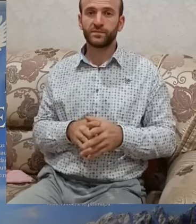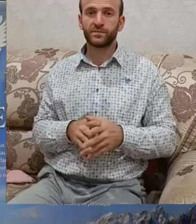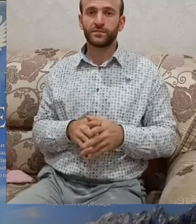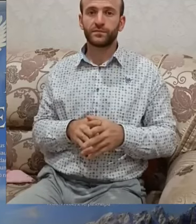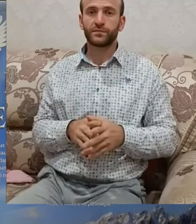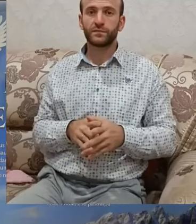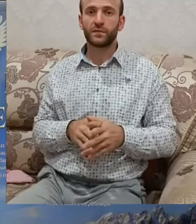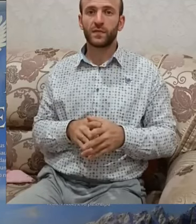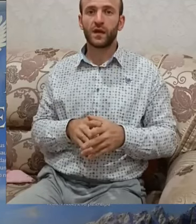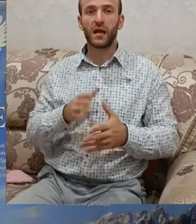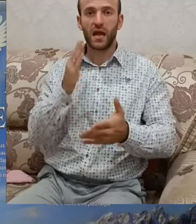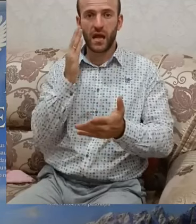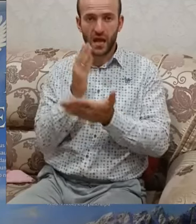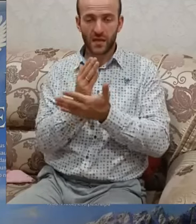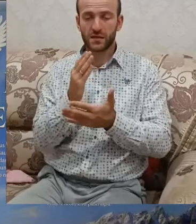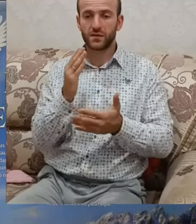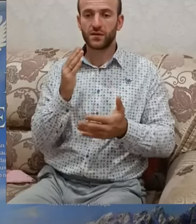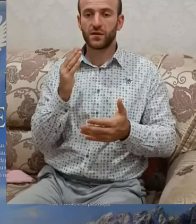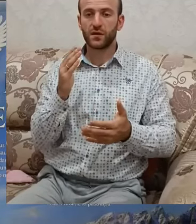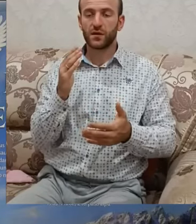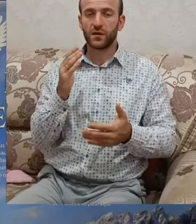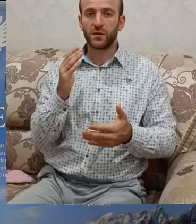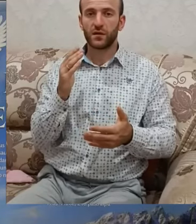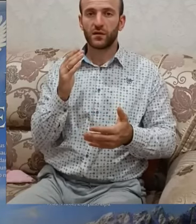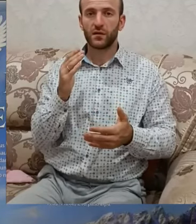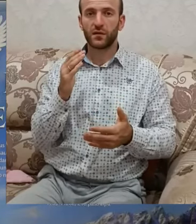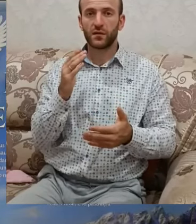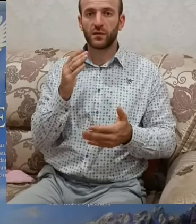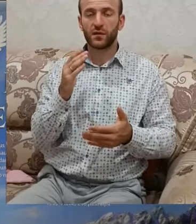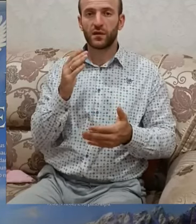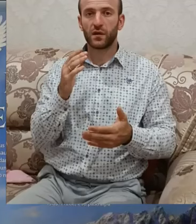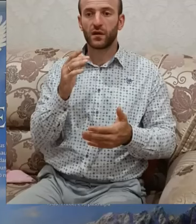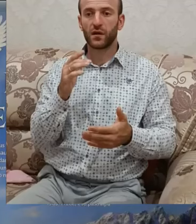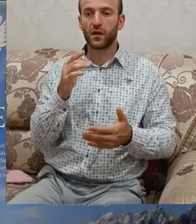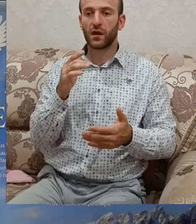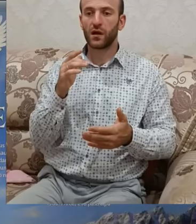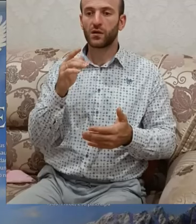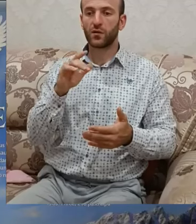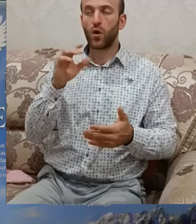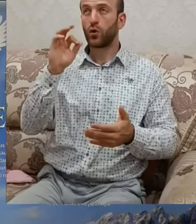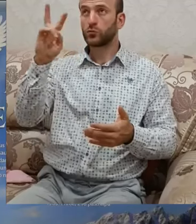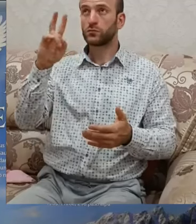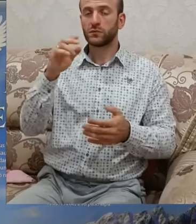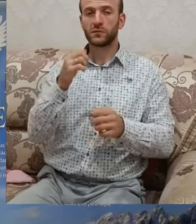Jis padaro brandžią aukos duoną. Он делает это зрелое